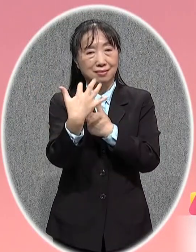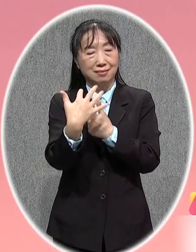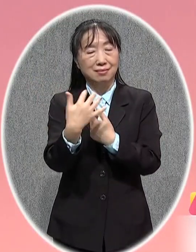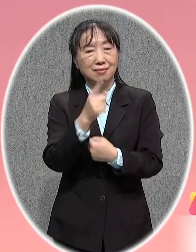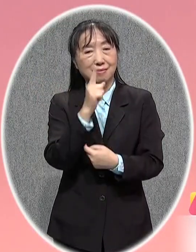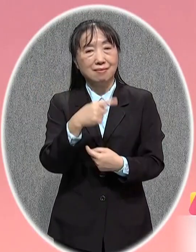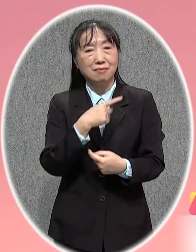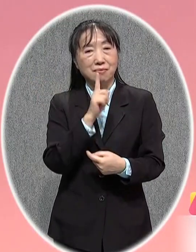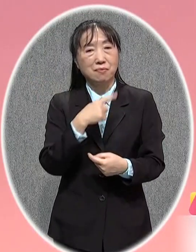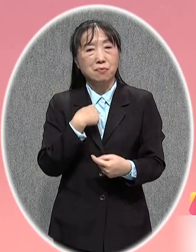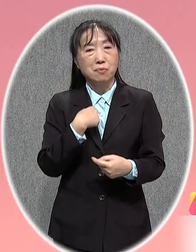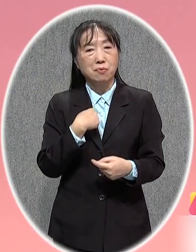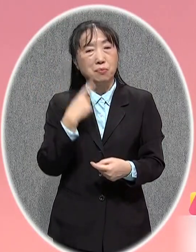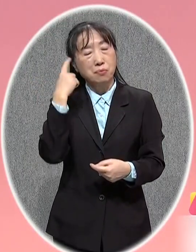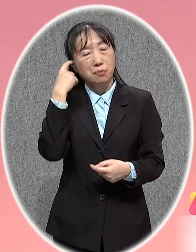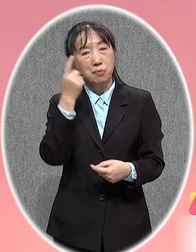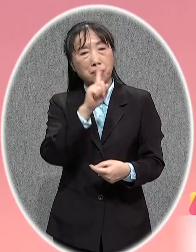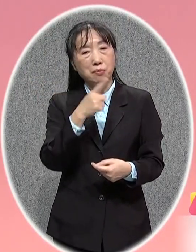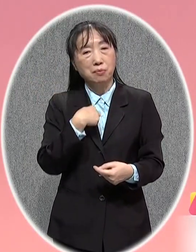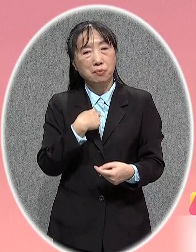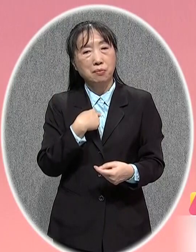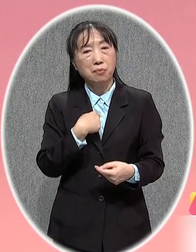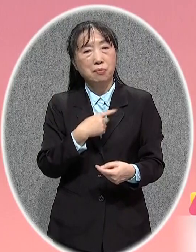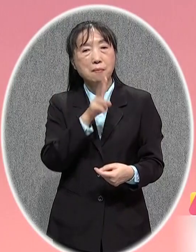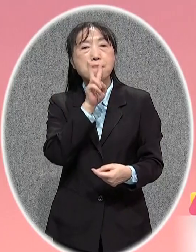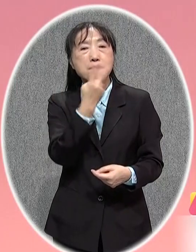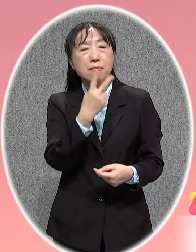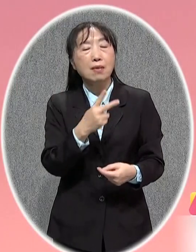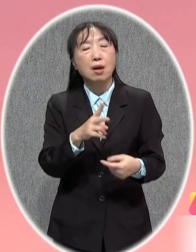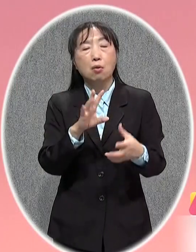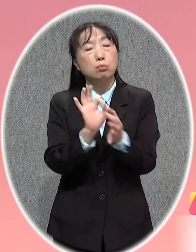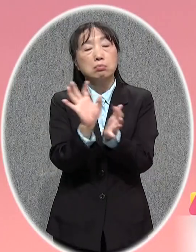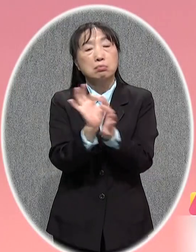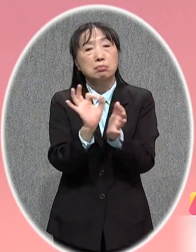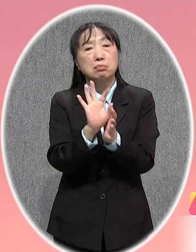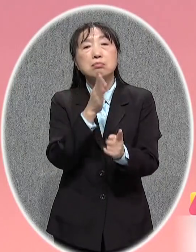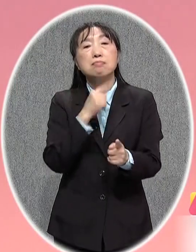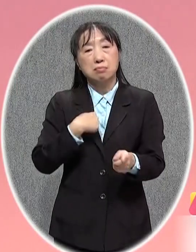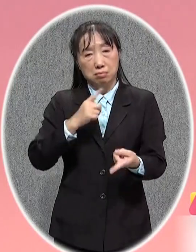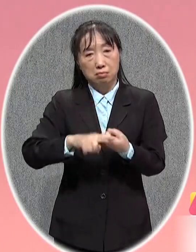环保价值，我都在所不惜，因为这才是正确的事情。